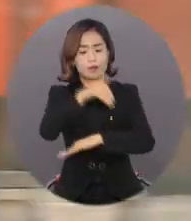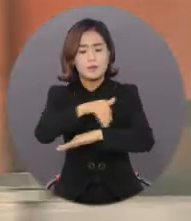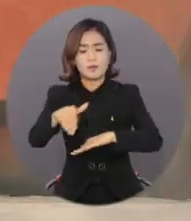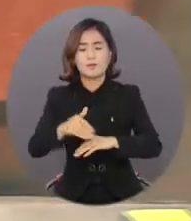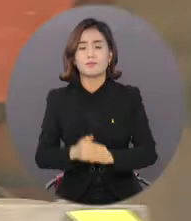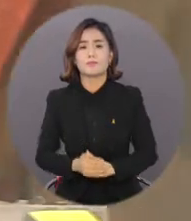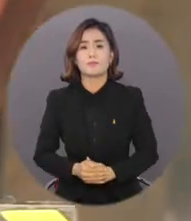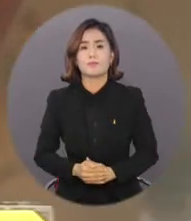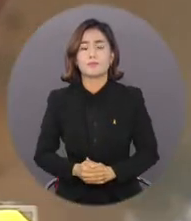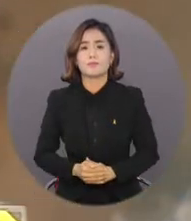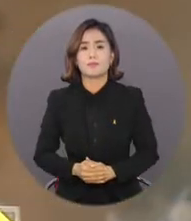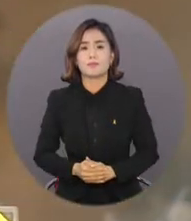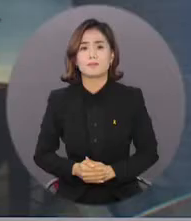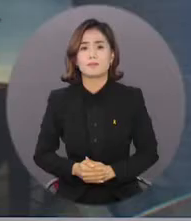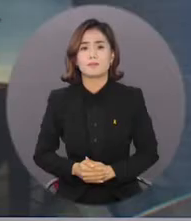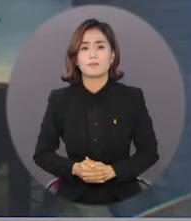MBC 뉴스 이다현입니다.